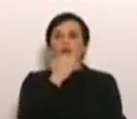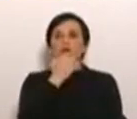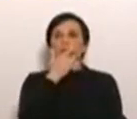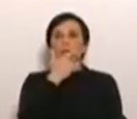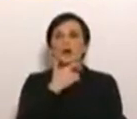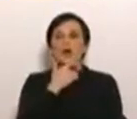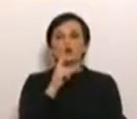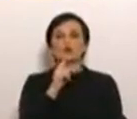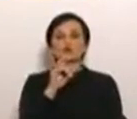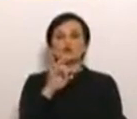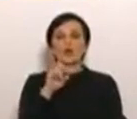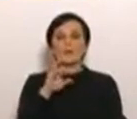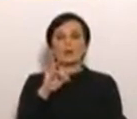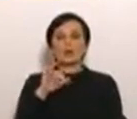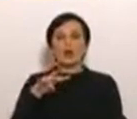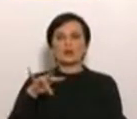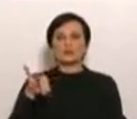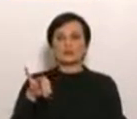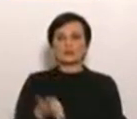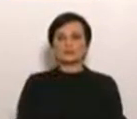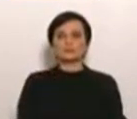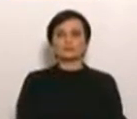ქვეყნის ცოტნე ზურაბიანი.